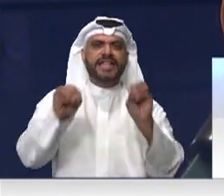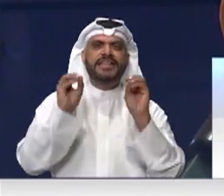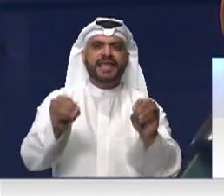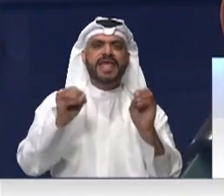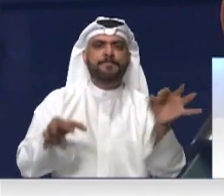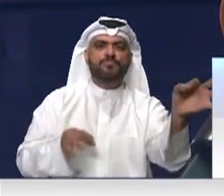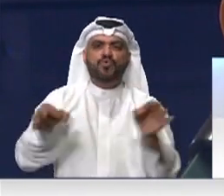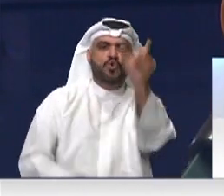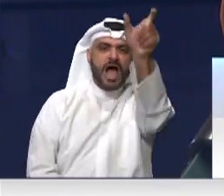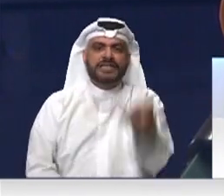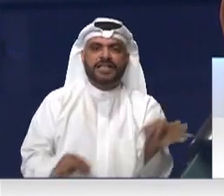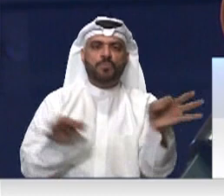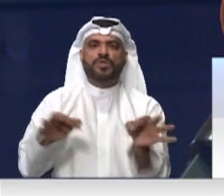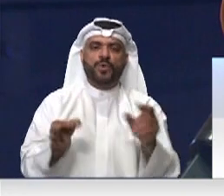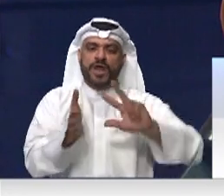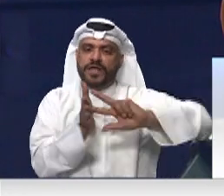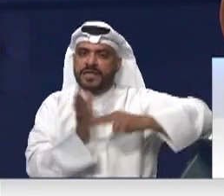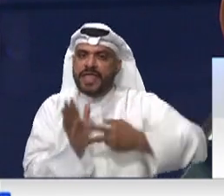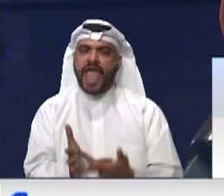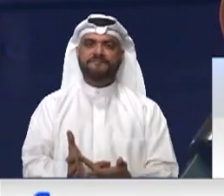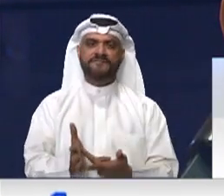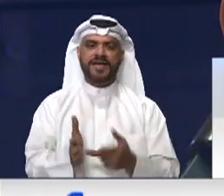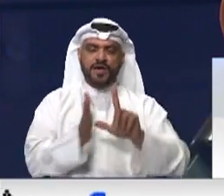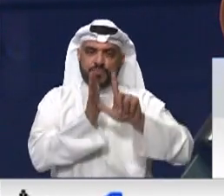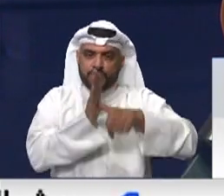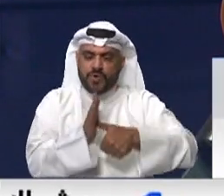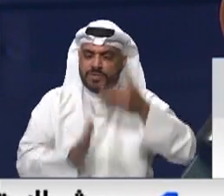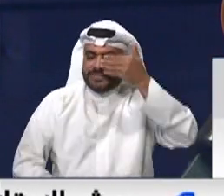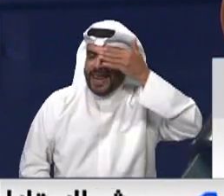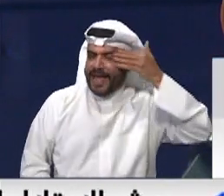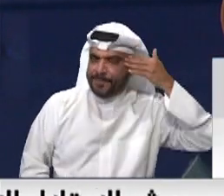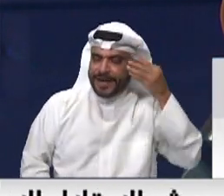وبذل قصارى الجهد في الحقل الواحد في العلوم المتناثرة.